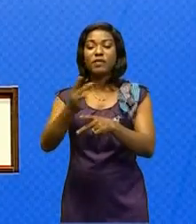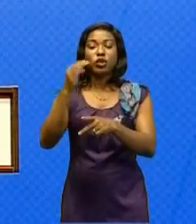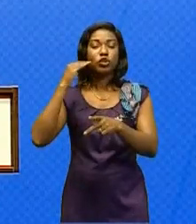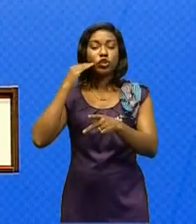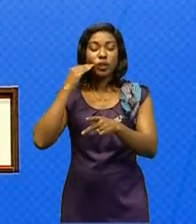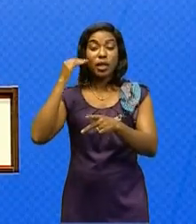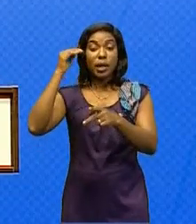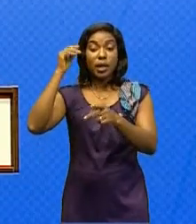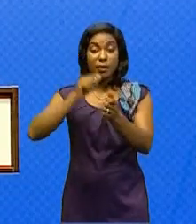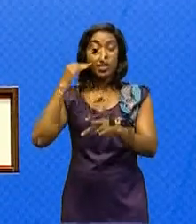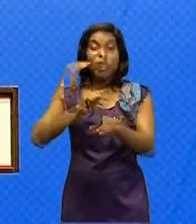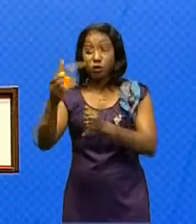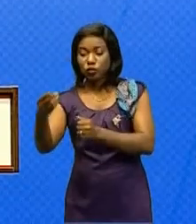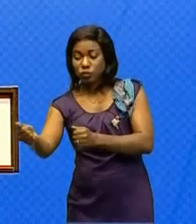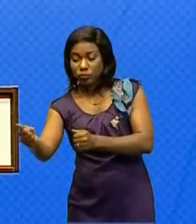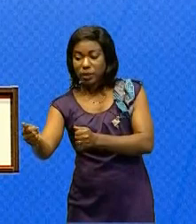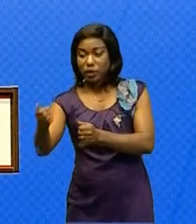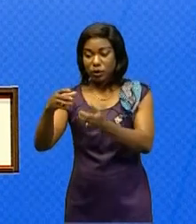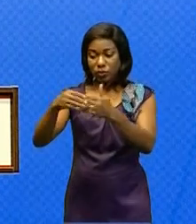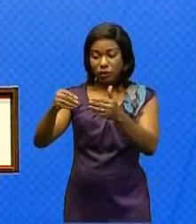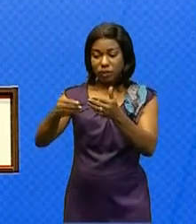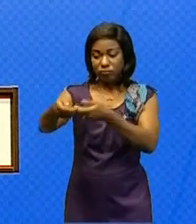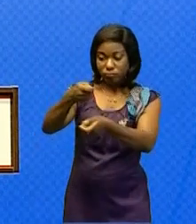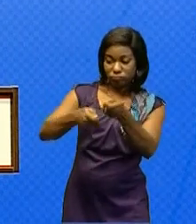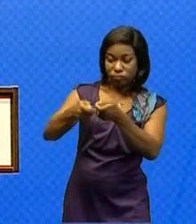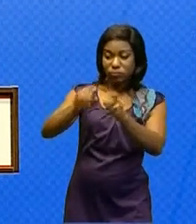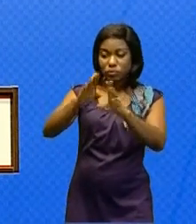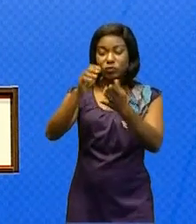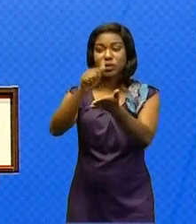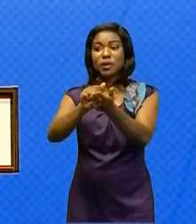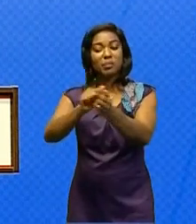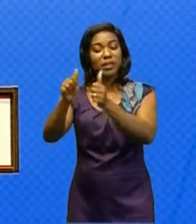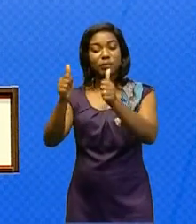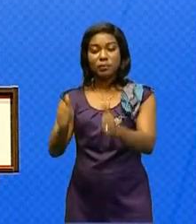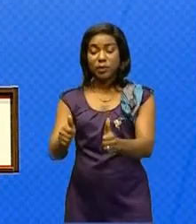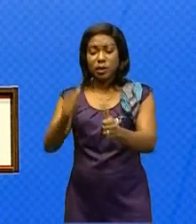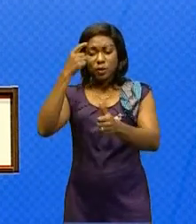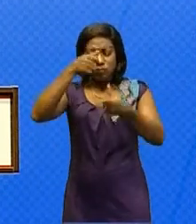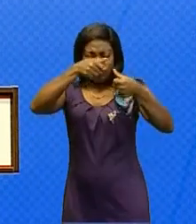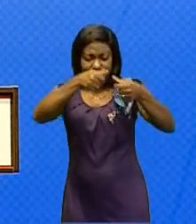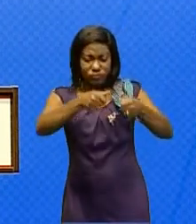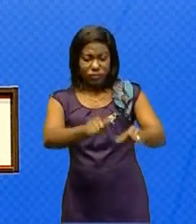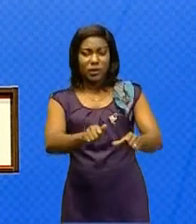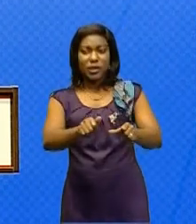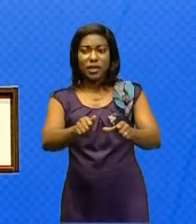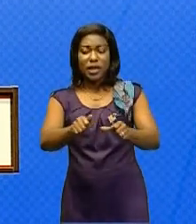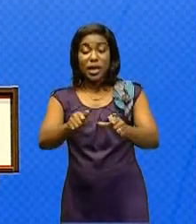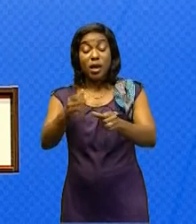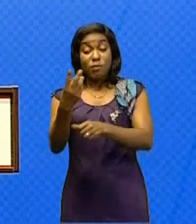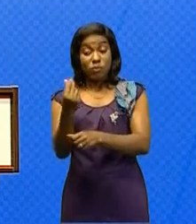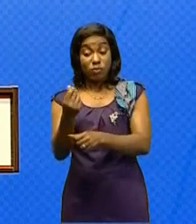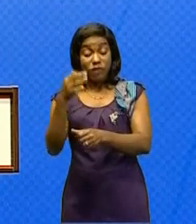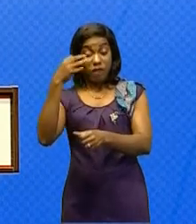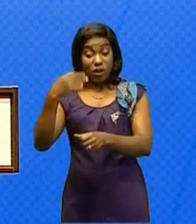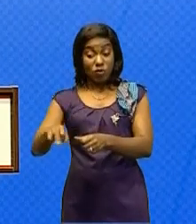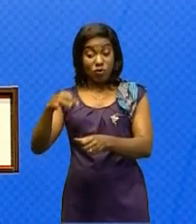opérations de rachat de devises sur le marché. En vue de pérenniser la stabilité interne et externe du franc